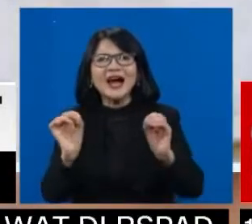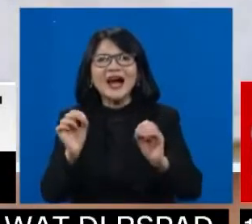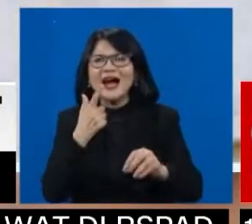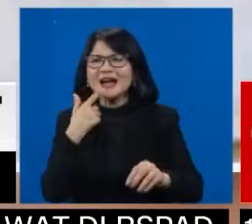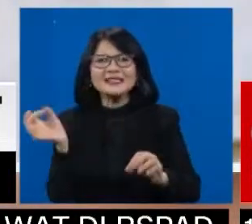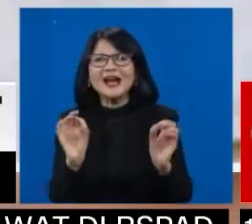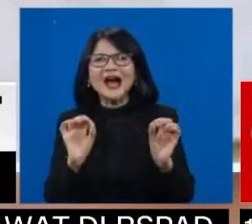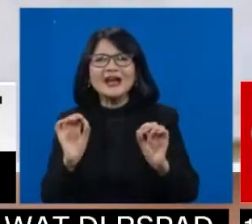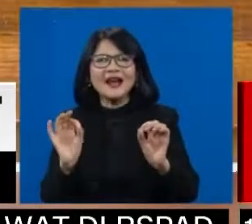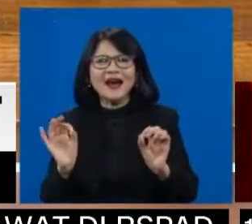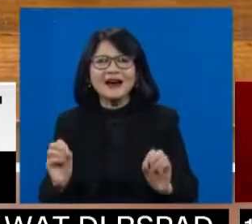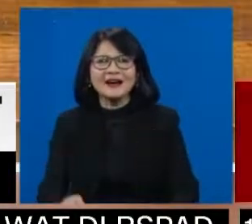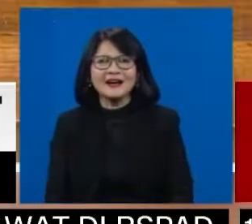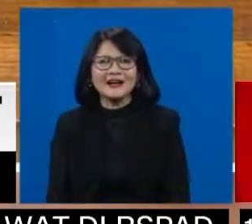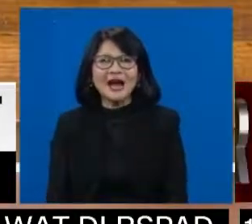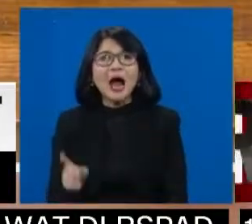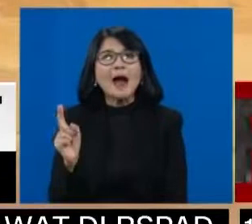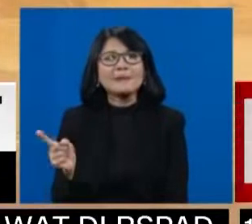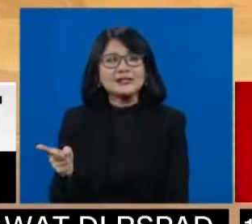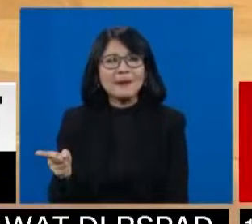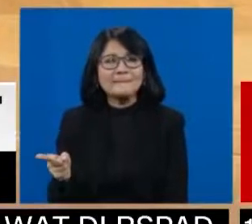gitu kan, manis ya. Karena memang dia